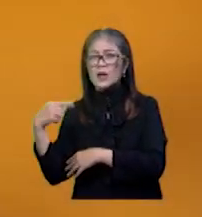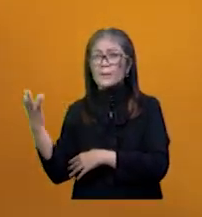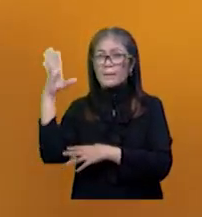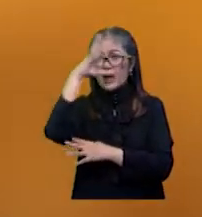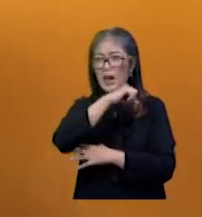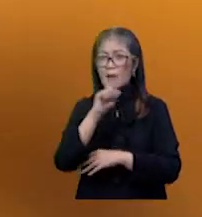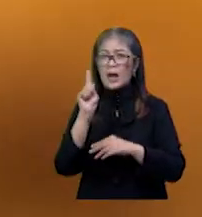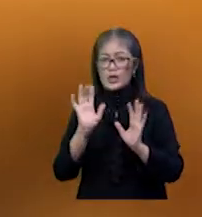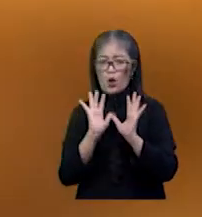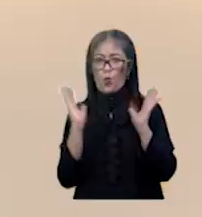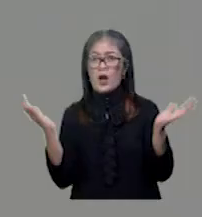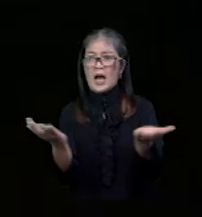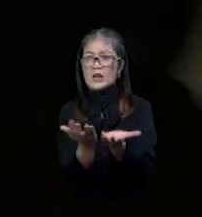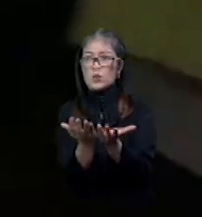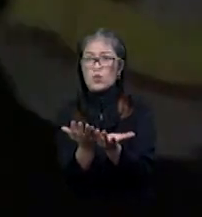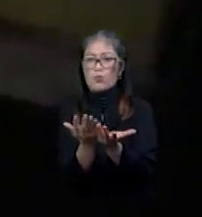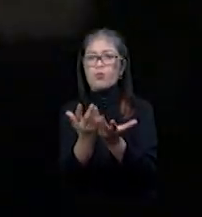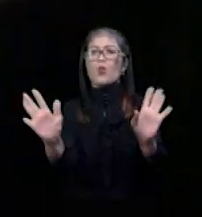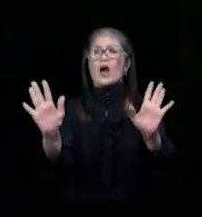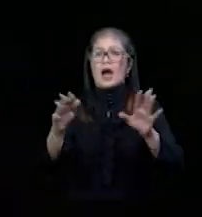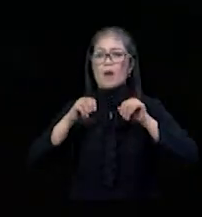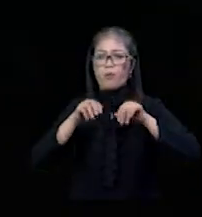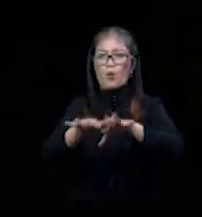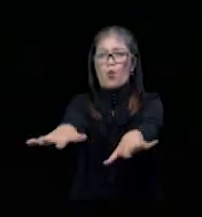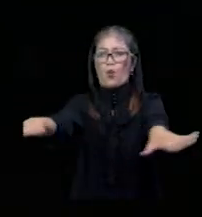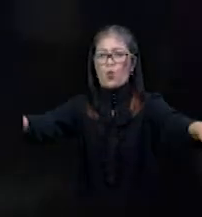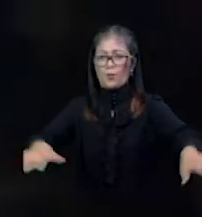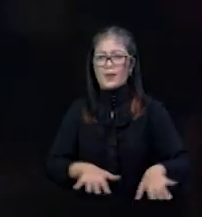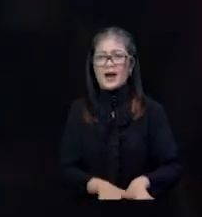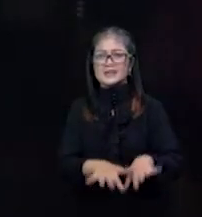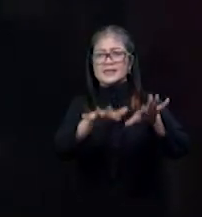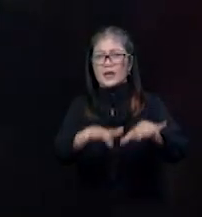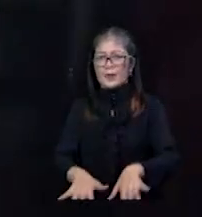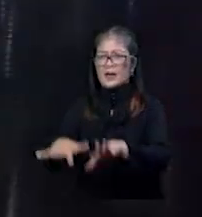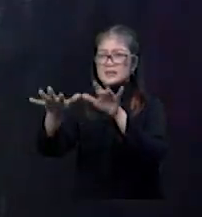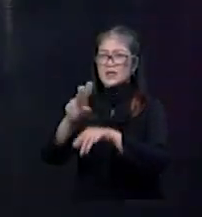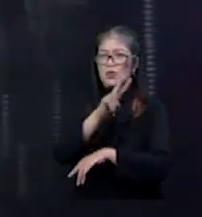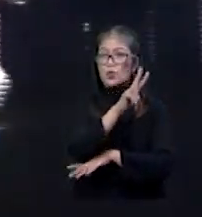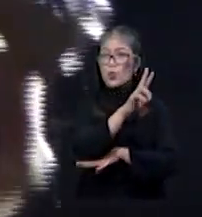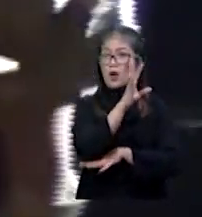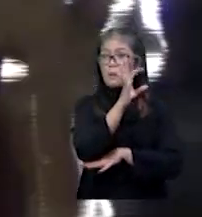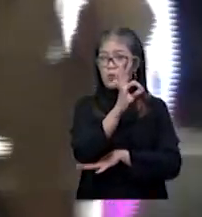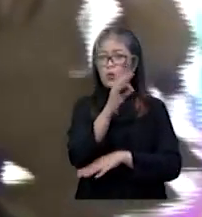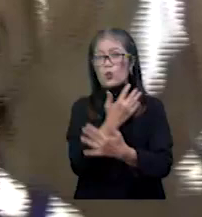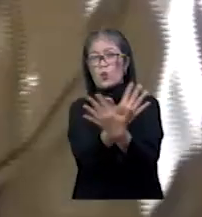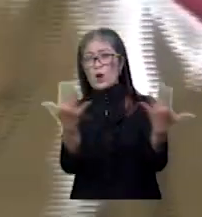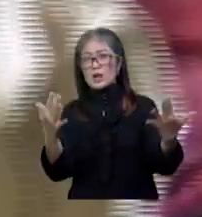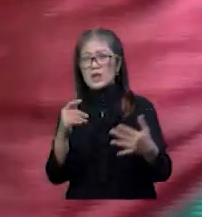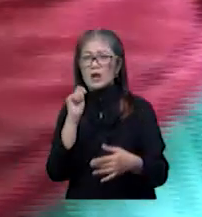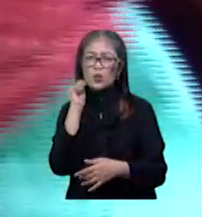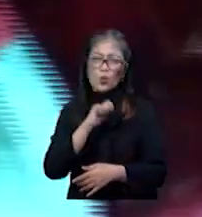hulu sungai sebanyak 20 orang warga diantaranya lansia dan balita diungsikan ke bangunan sekolah